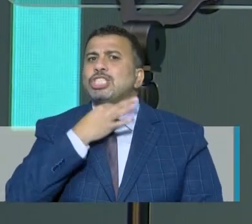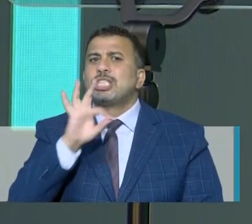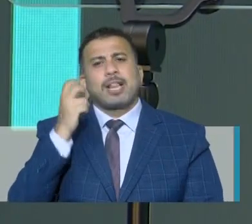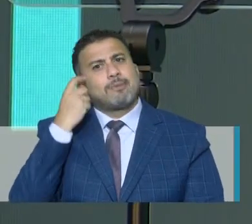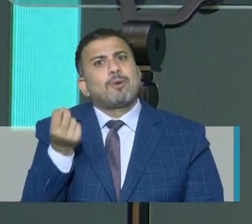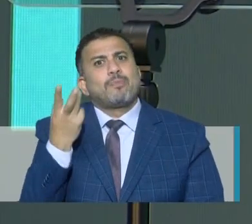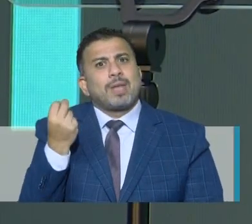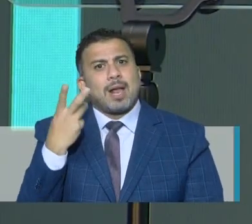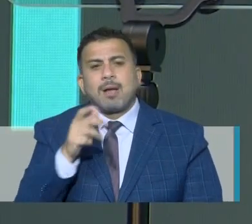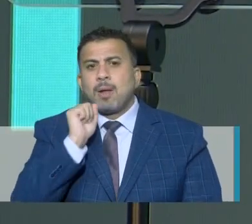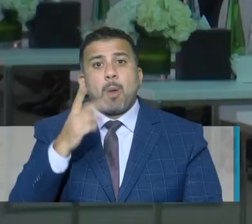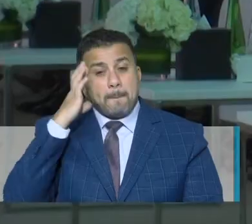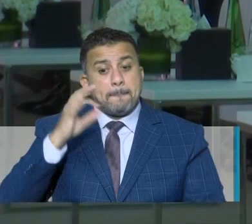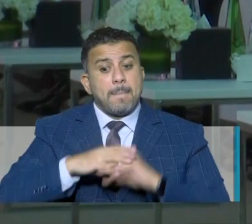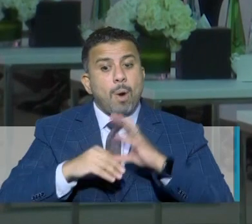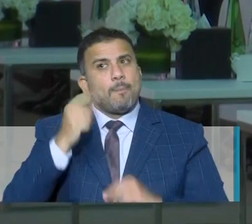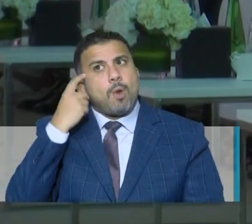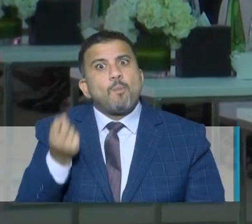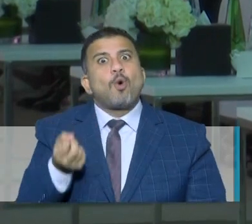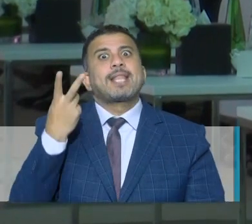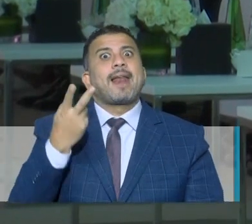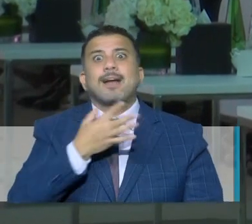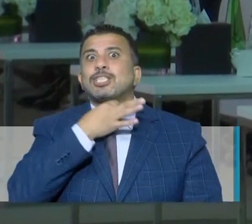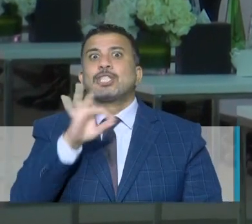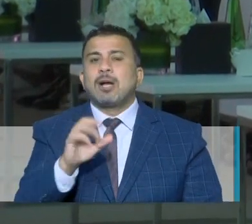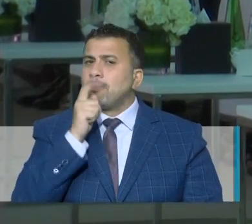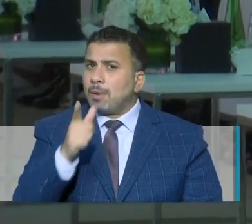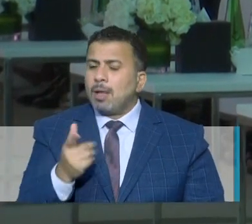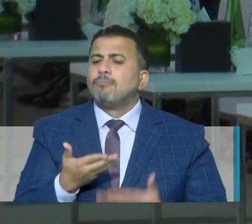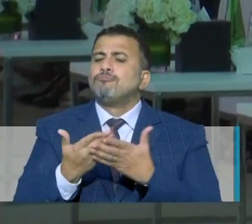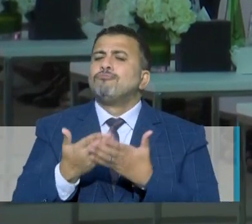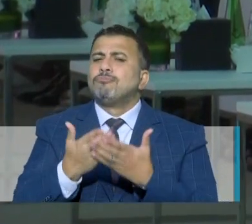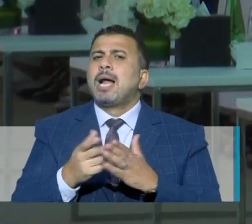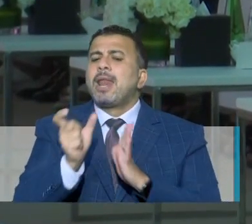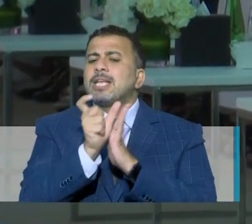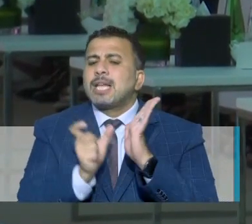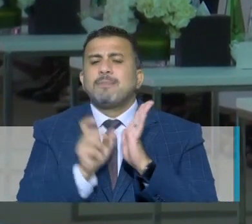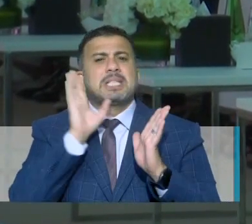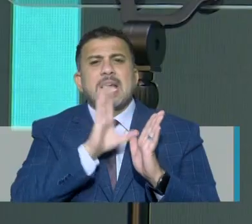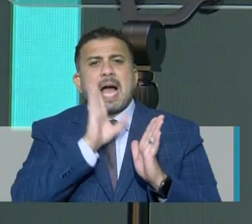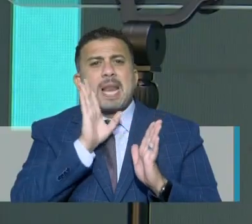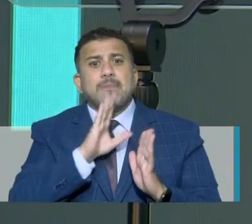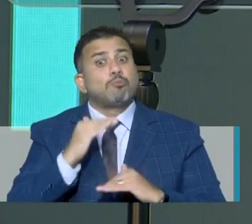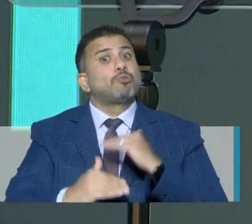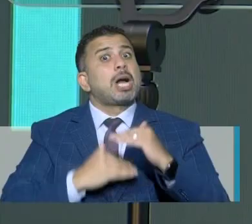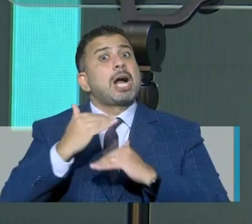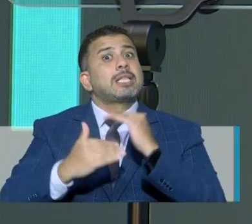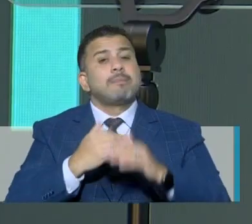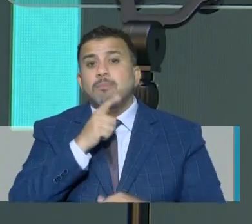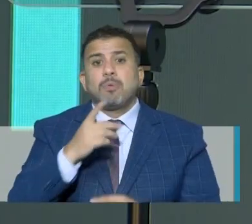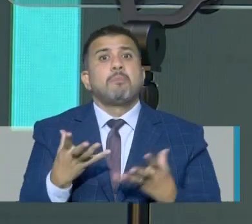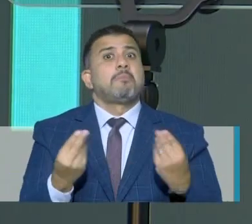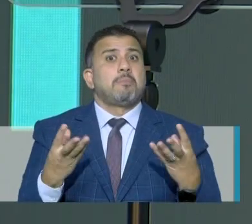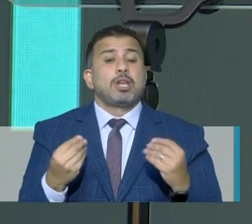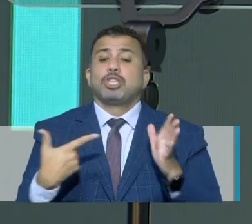المبتكره واصحاب المواهب والمخترعين اضافه الى ذلك توفر الاماره نظاما تعليميا متقدما عبر وجود